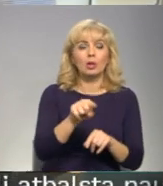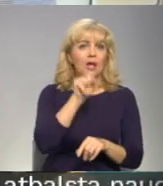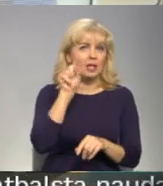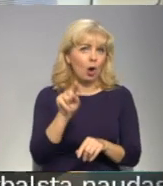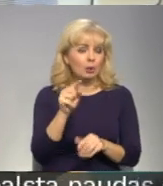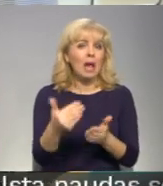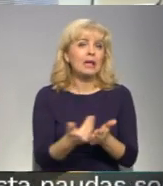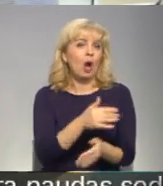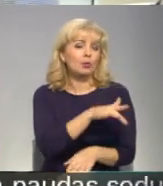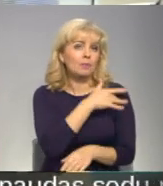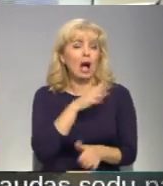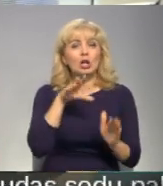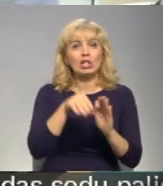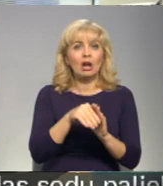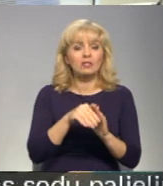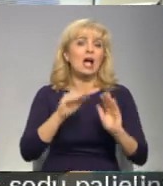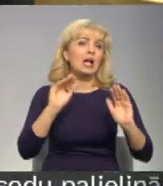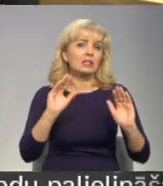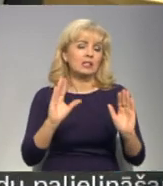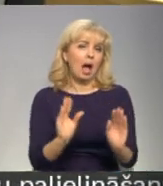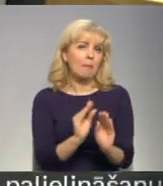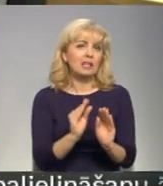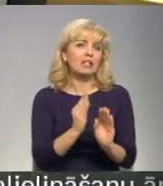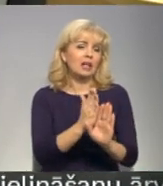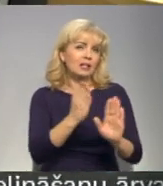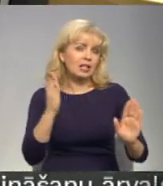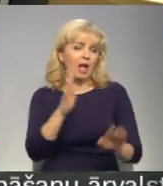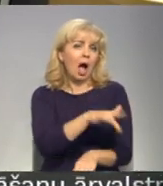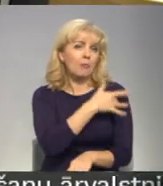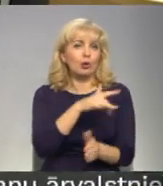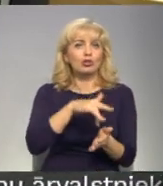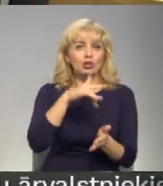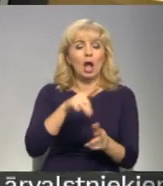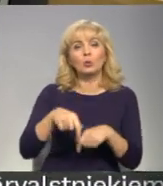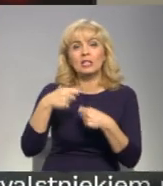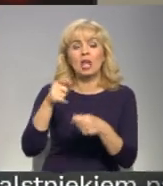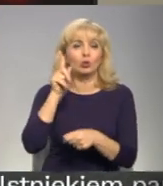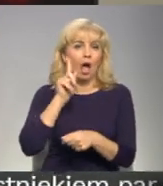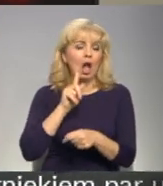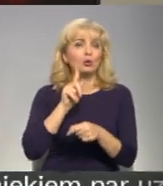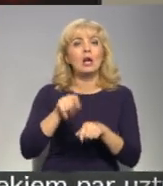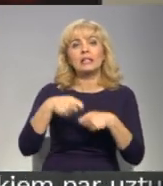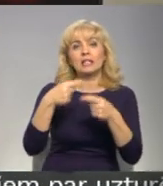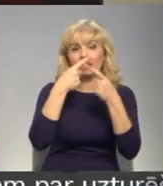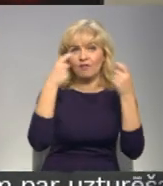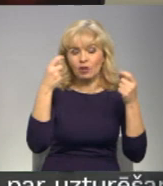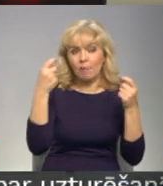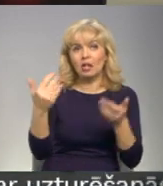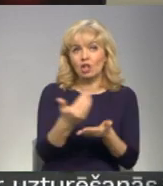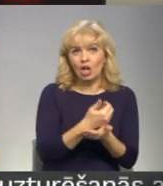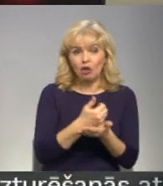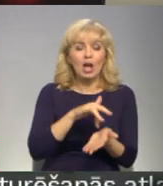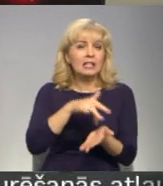Jaunais pakalpojums ieviests ar mērķi mazināt rindas apkalpošanas centros un cilvēkiem sniegt ērtāku pieeju informācijas iegūšanai. Kā atzina